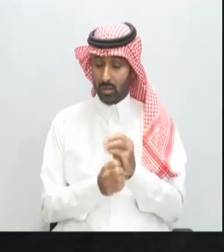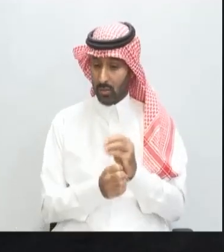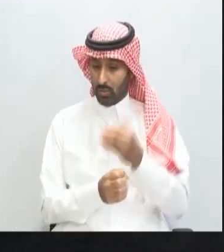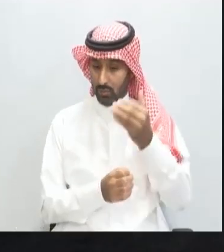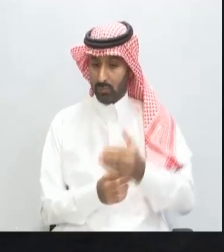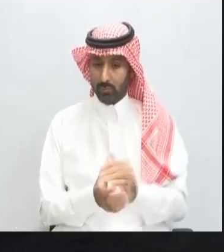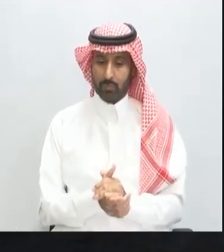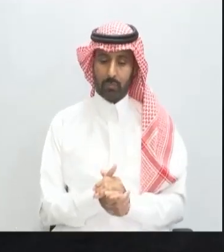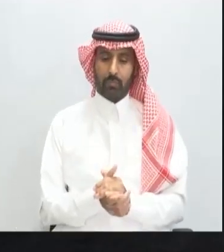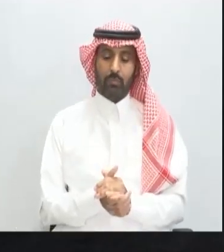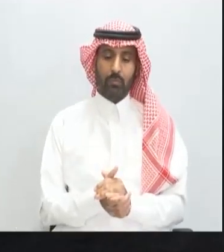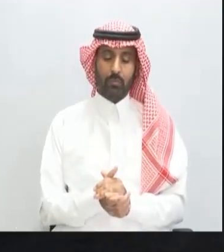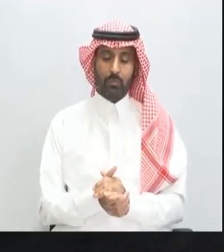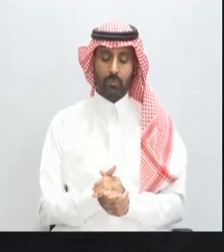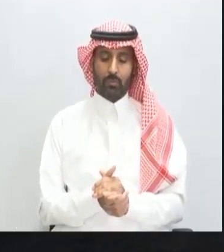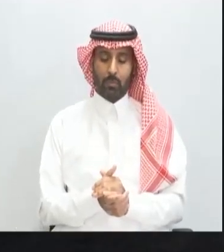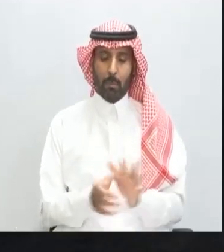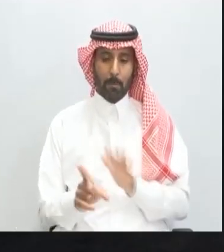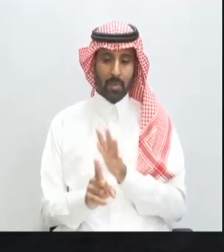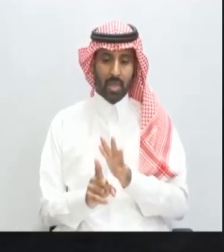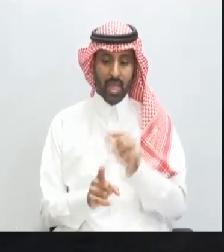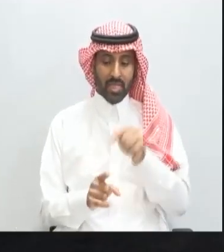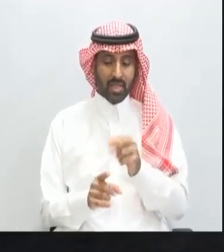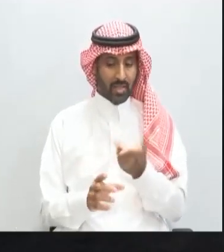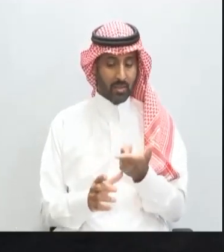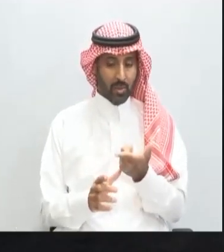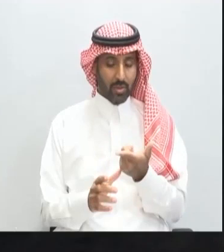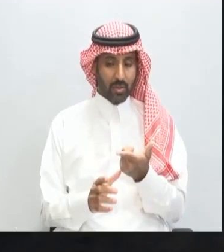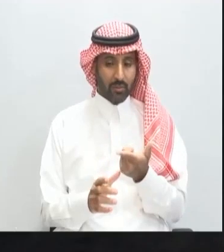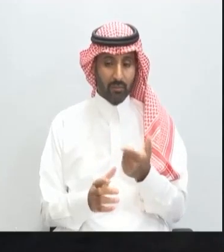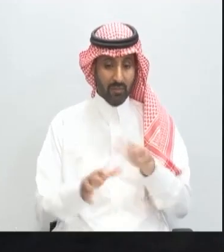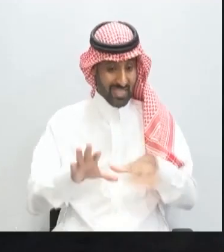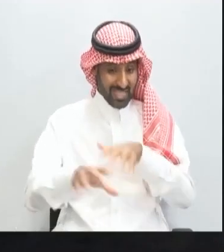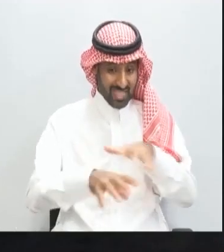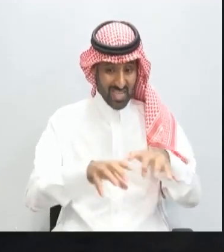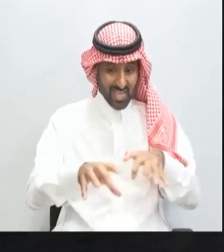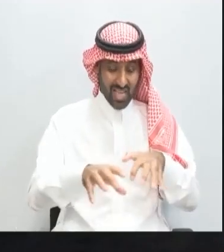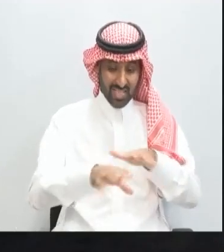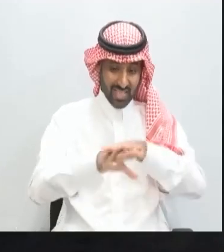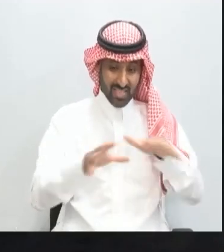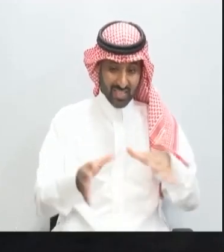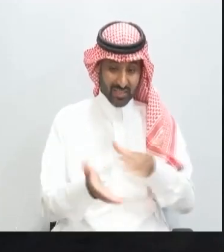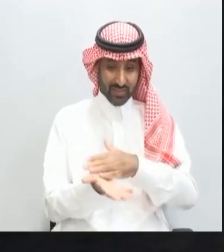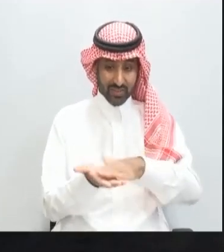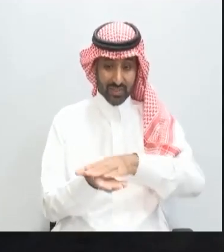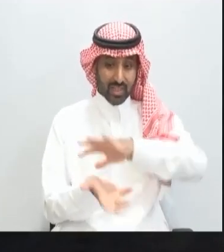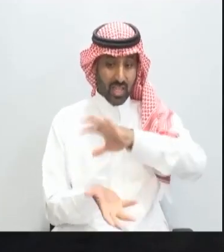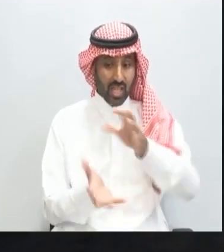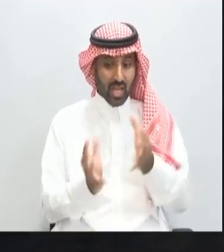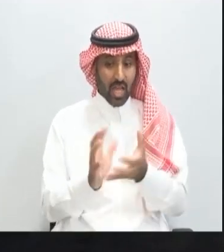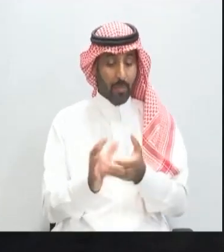على العوامل التي تؤثر في تشكيل سطح الارض هناك